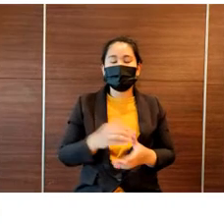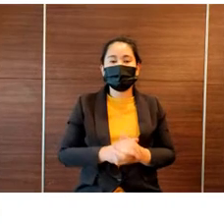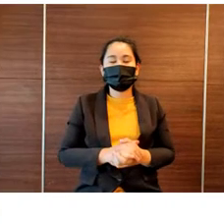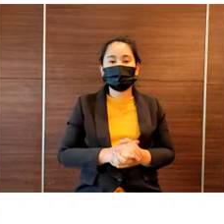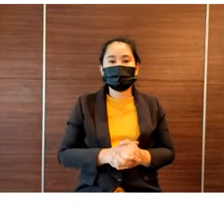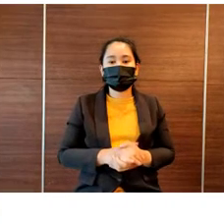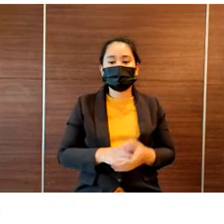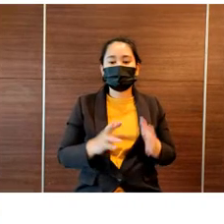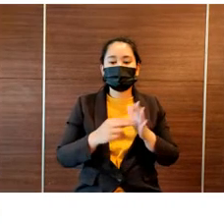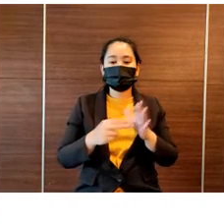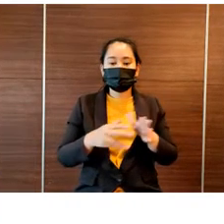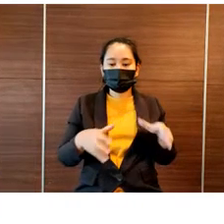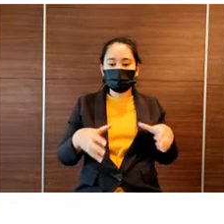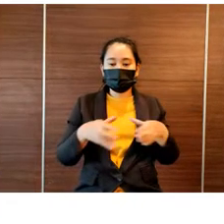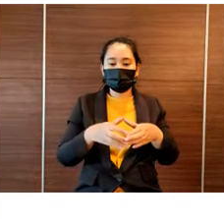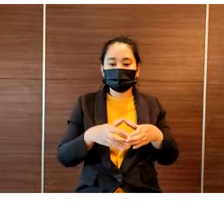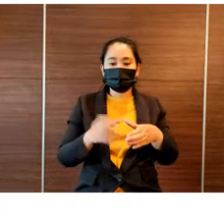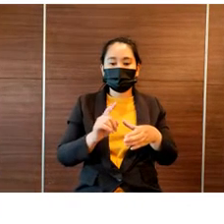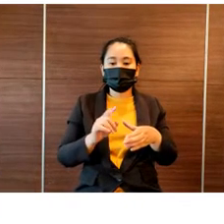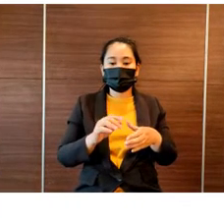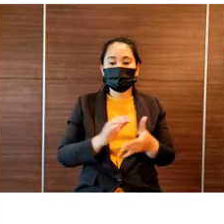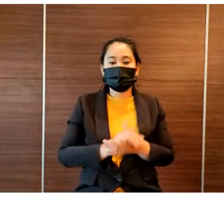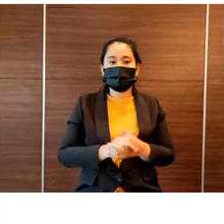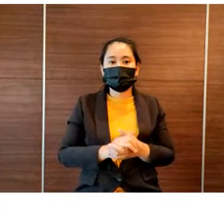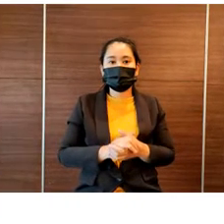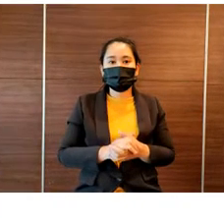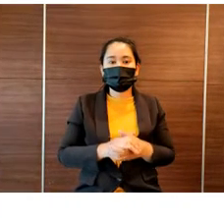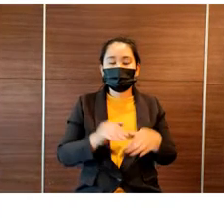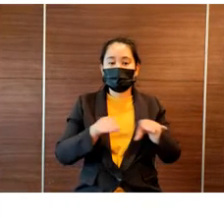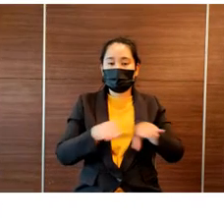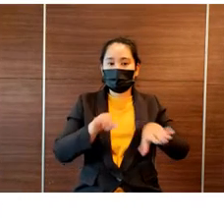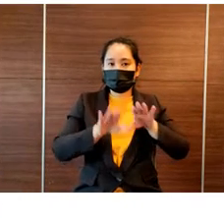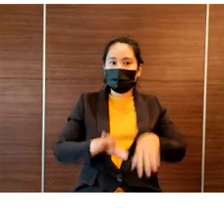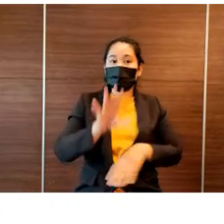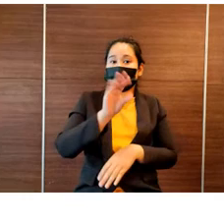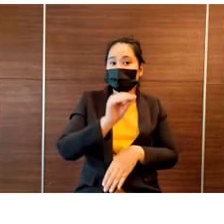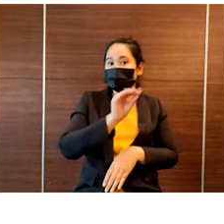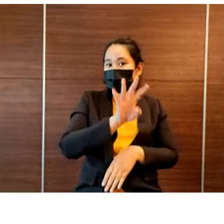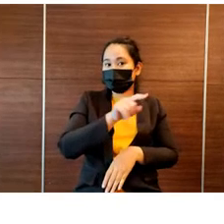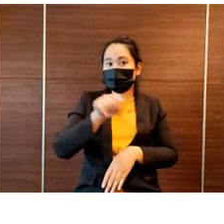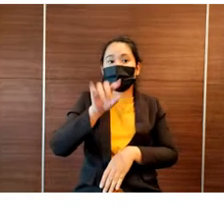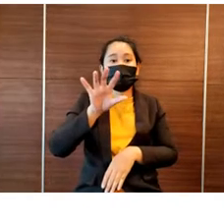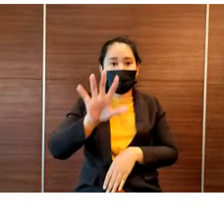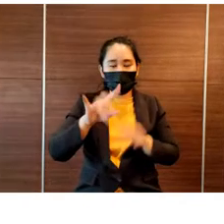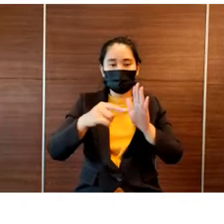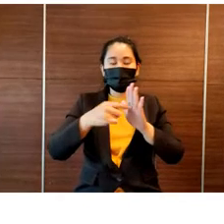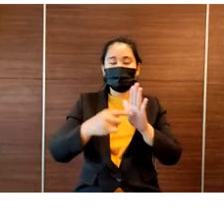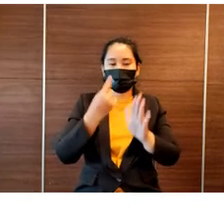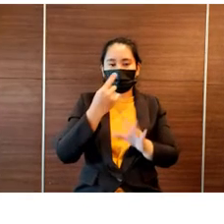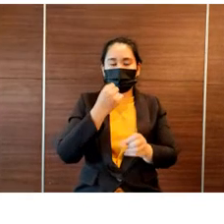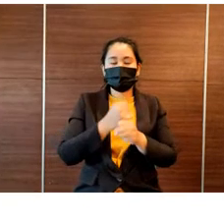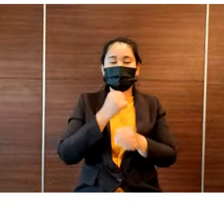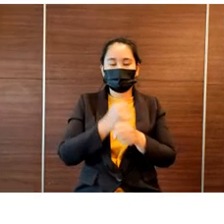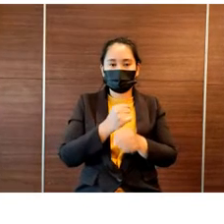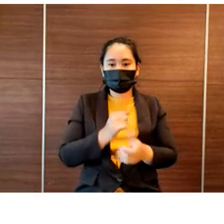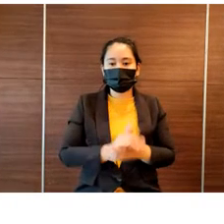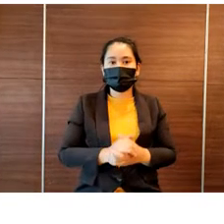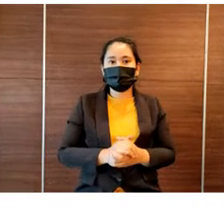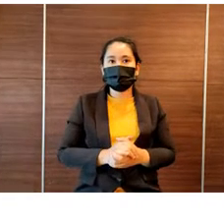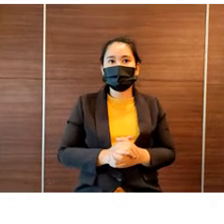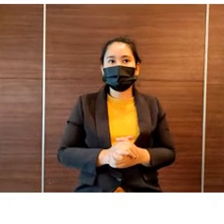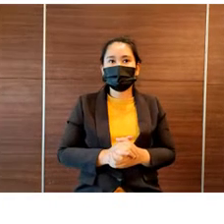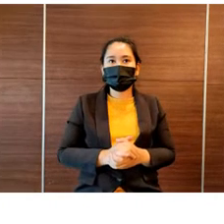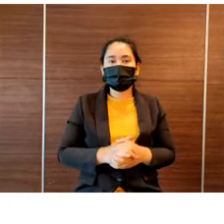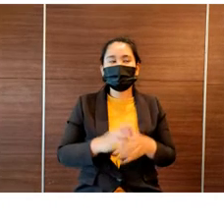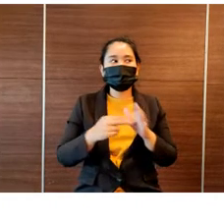ของครับแบงคอกเนี่ยเราจะเอมอยู่ที่ประมาณ4ถึง5นะครับเพราะฉะนั้นเราก็ ็ต้องสร้างในเรื่องของ